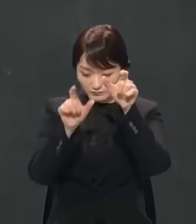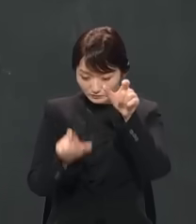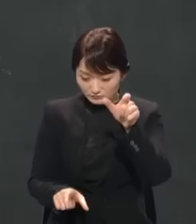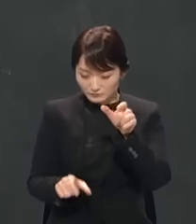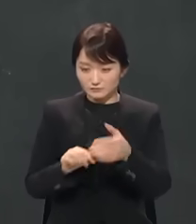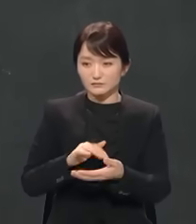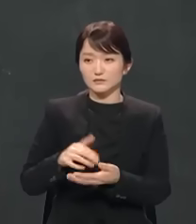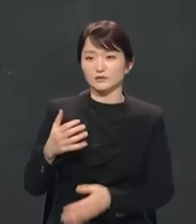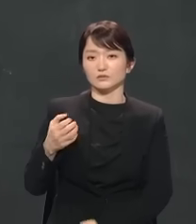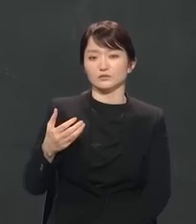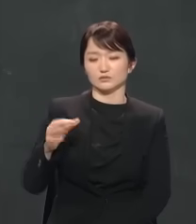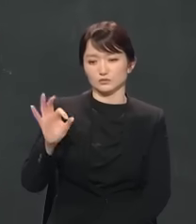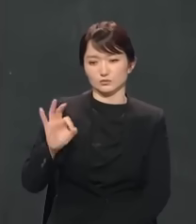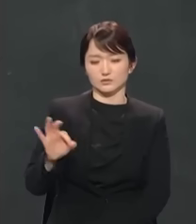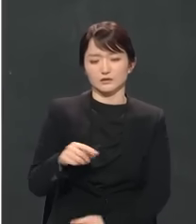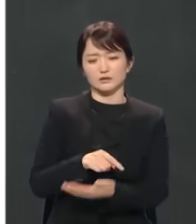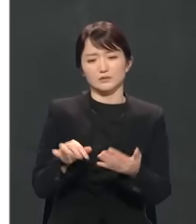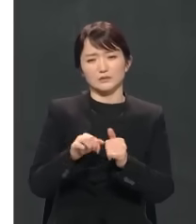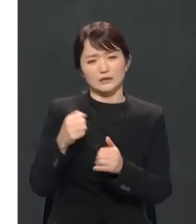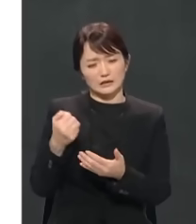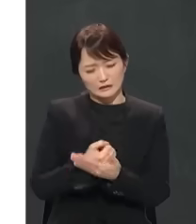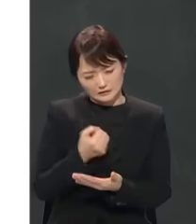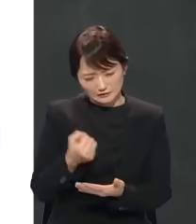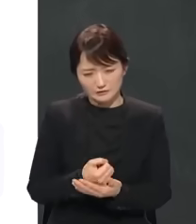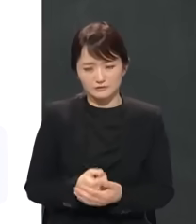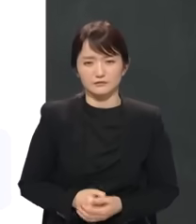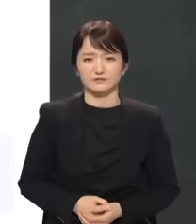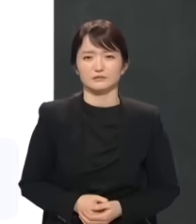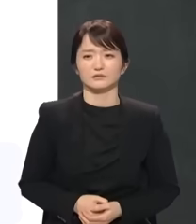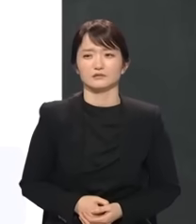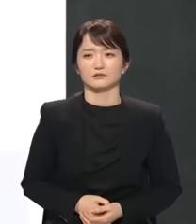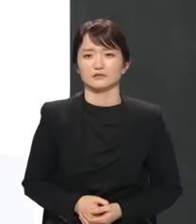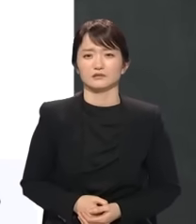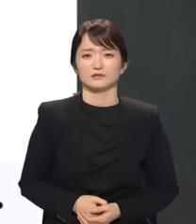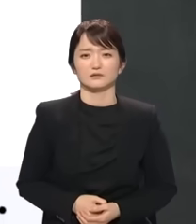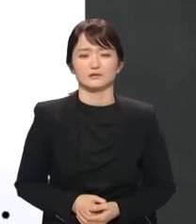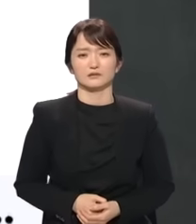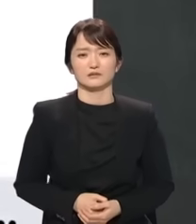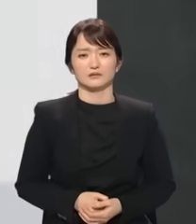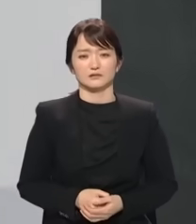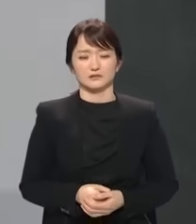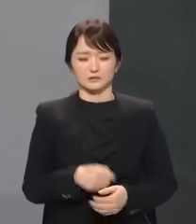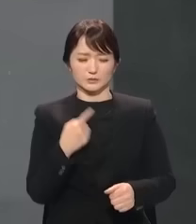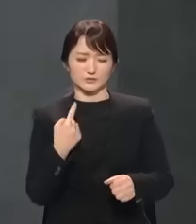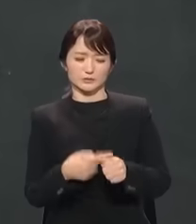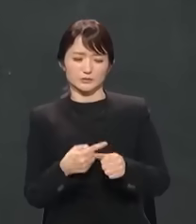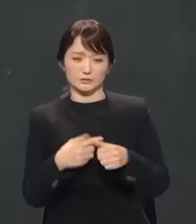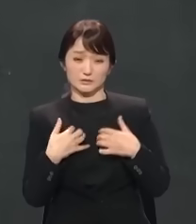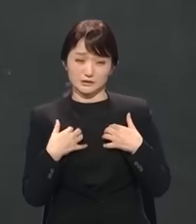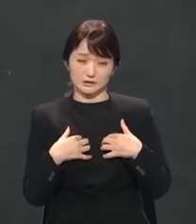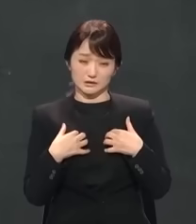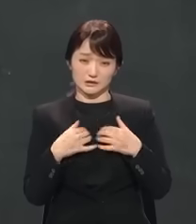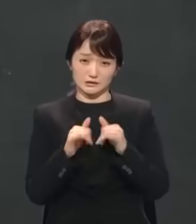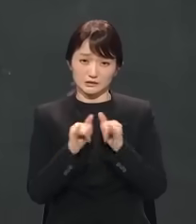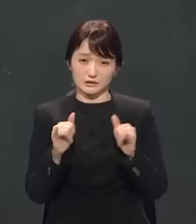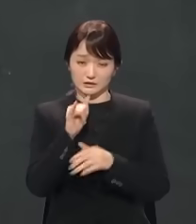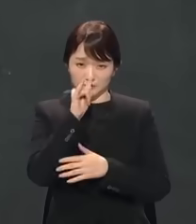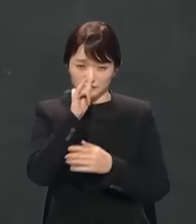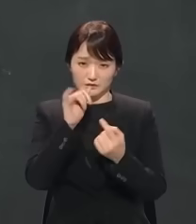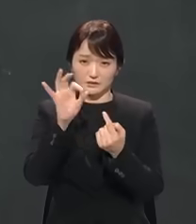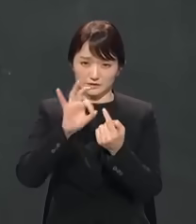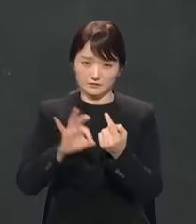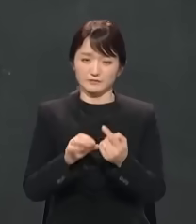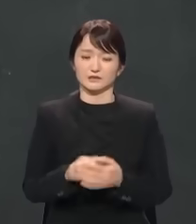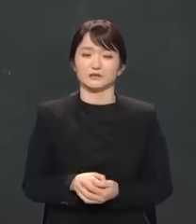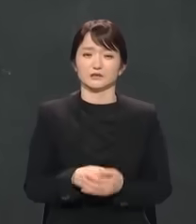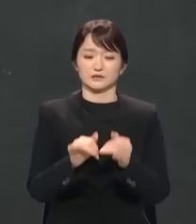999% 피해자를 안타까워 했는데래 라고 욕하는 1% 있었다 사실이 사람 중에는 늘